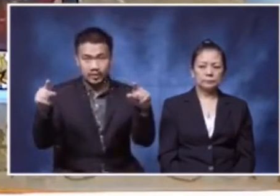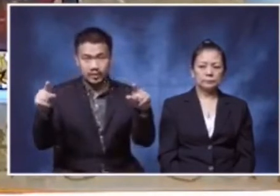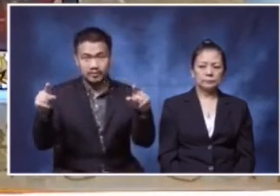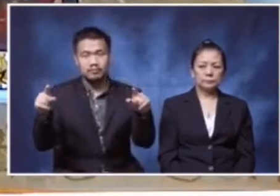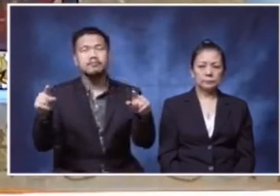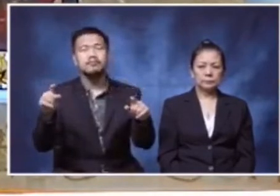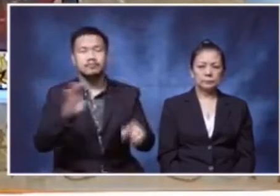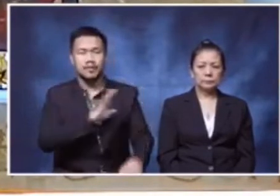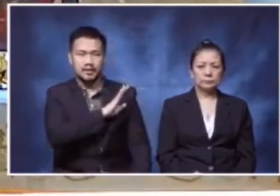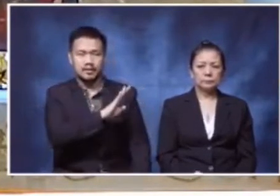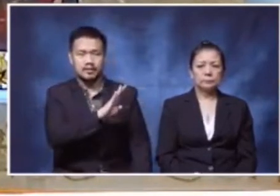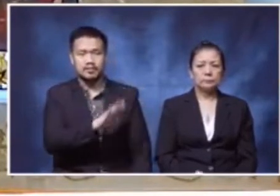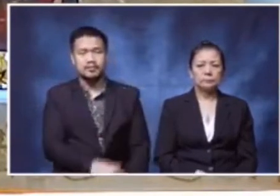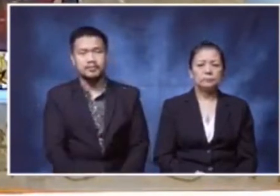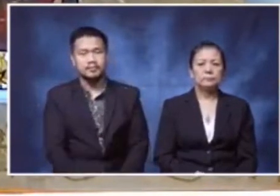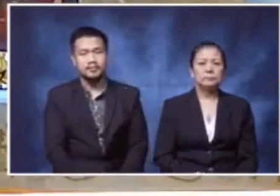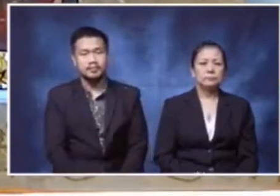lakas loob.